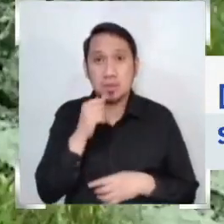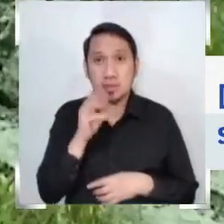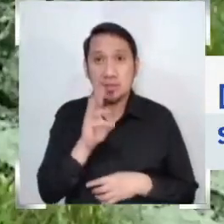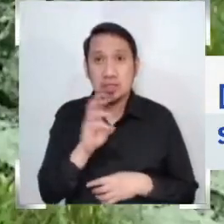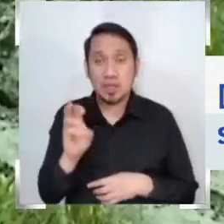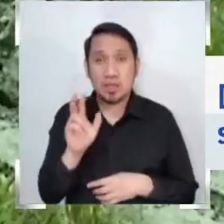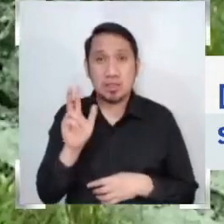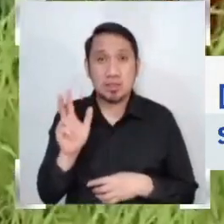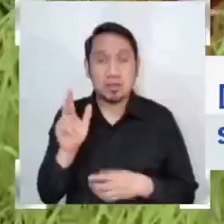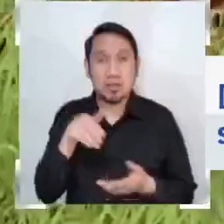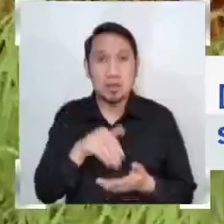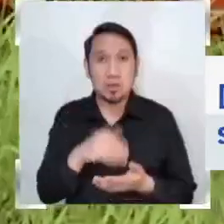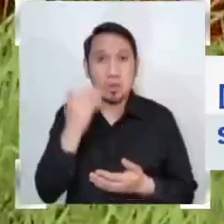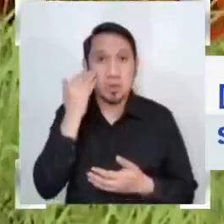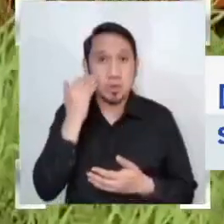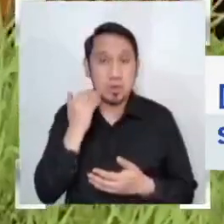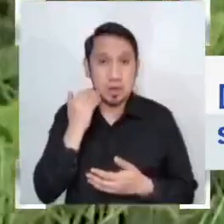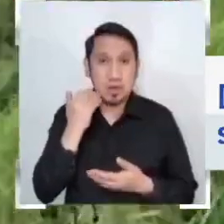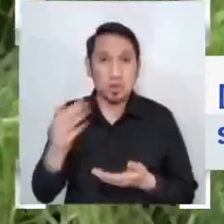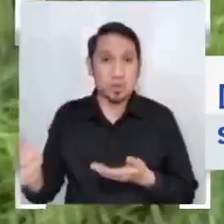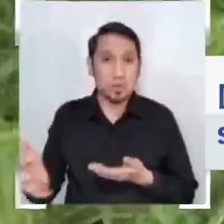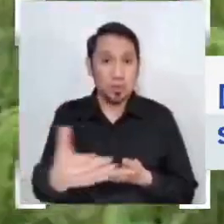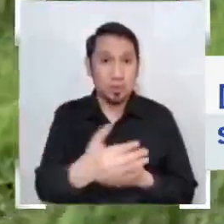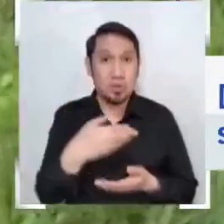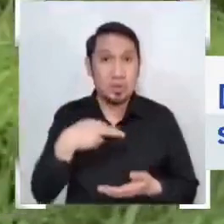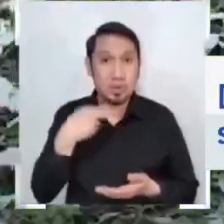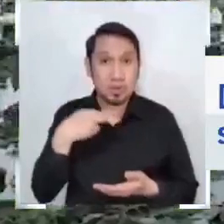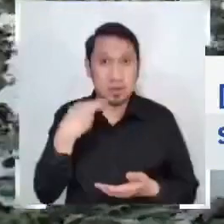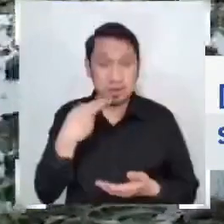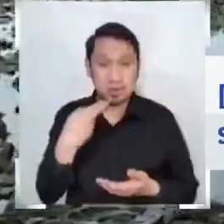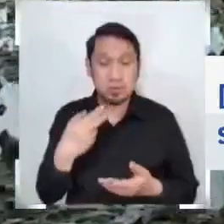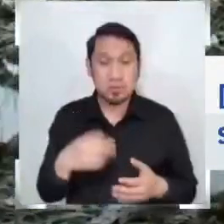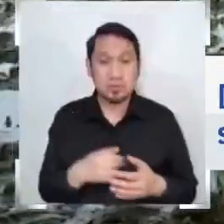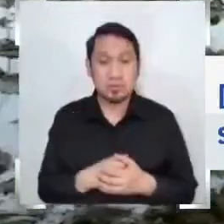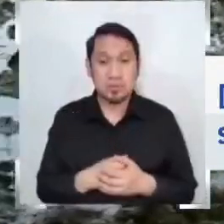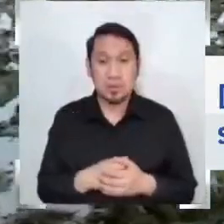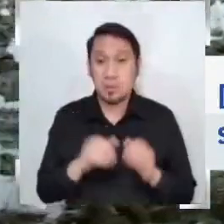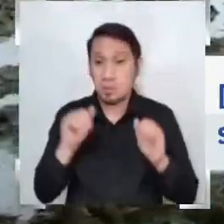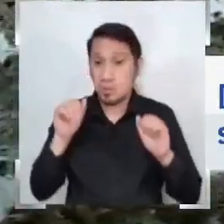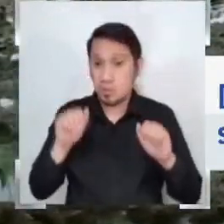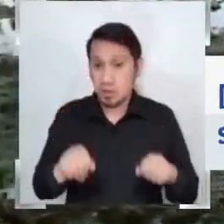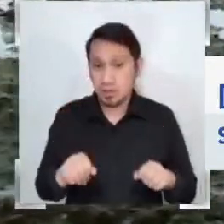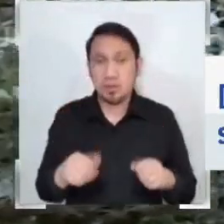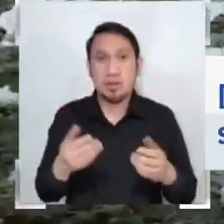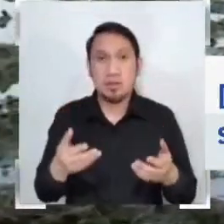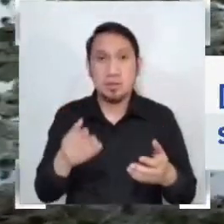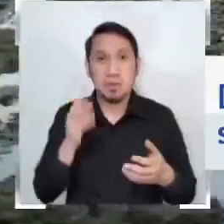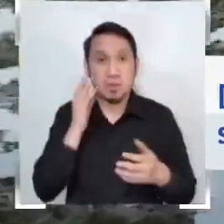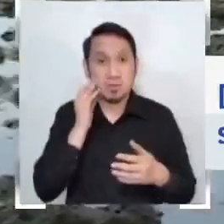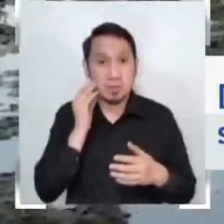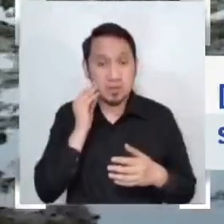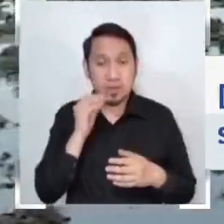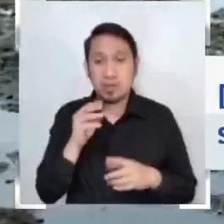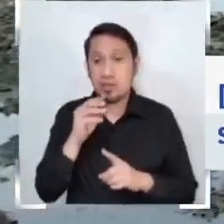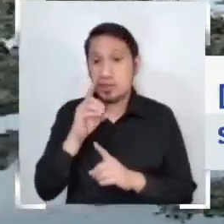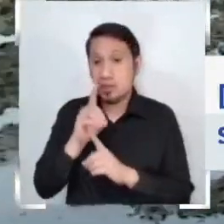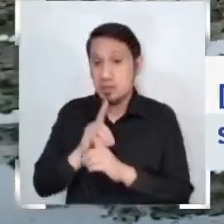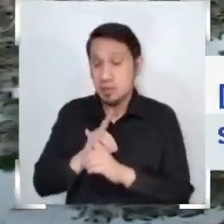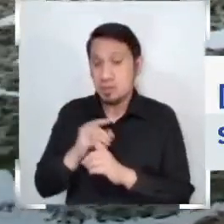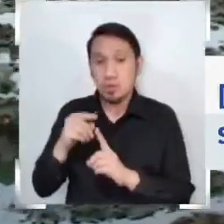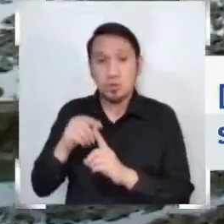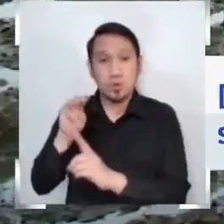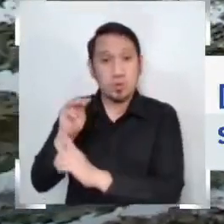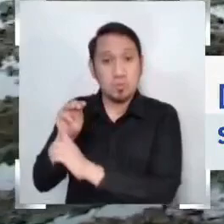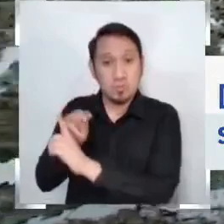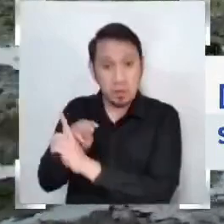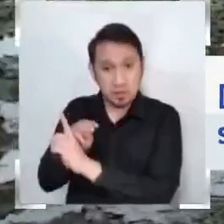tons ang kukulangin sa aanihing palay bago matapos ang taon. Posible raw itong maramdaman sa December hanggang March 2023 na